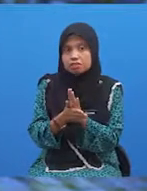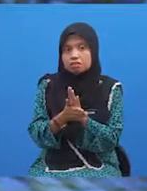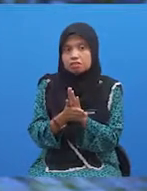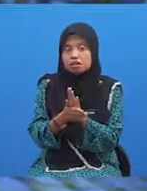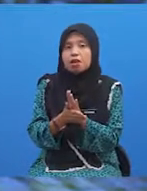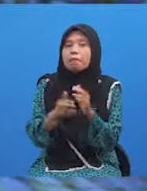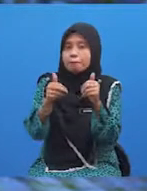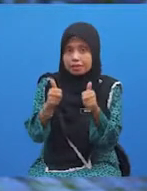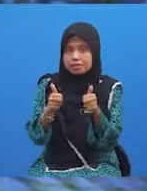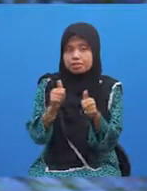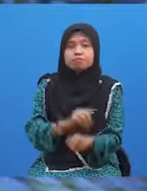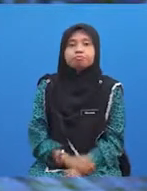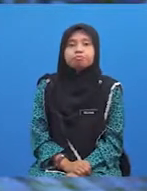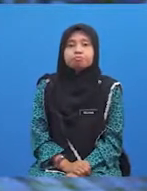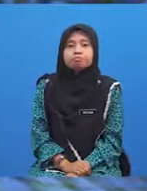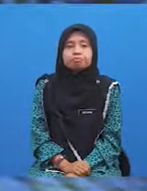menjadikannya menarik.